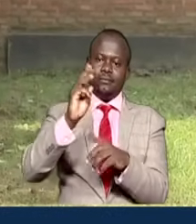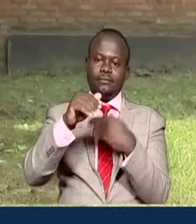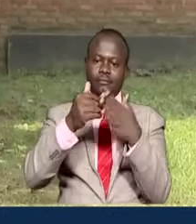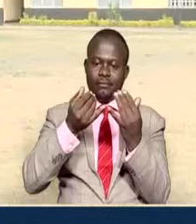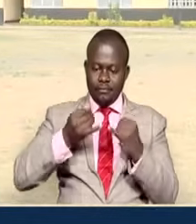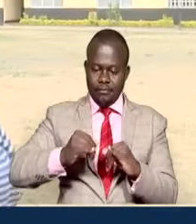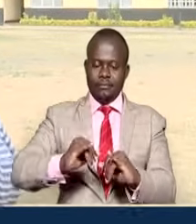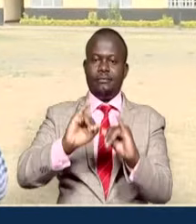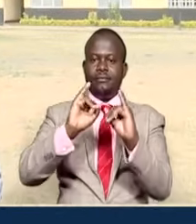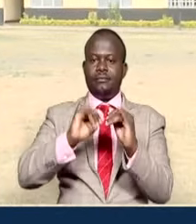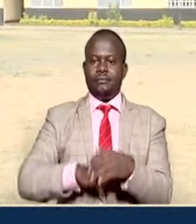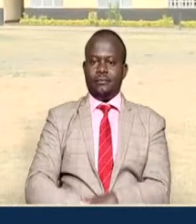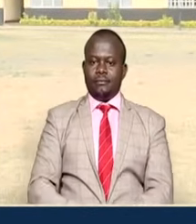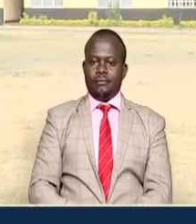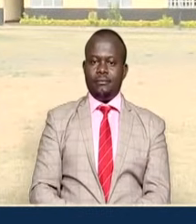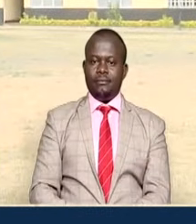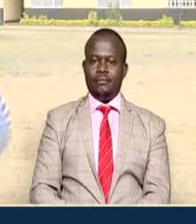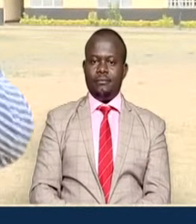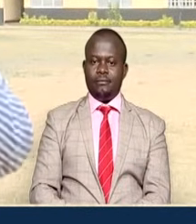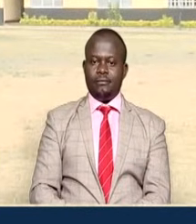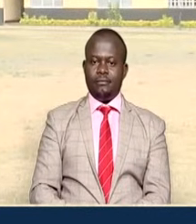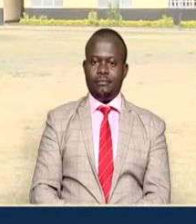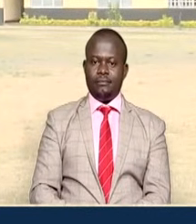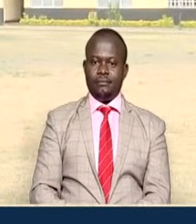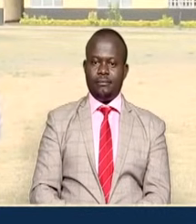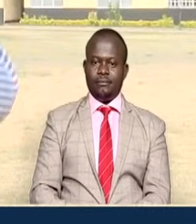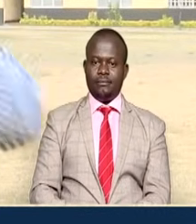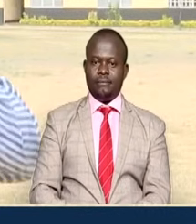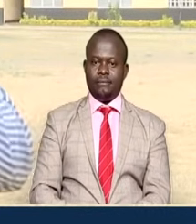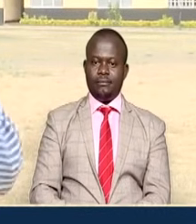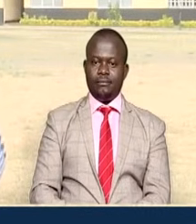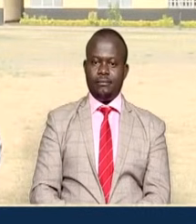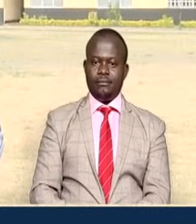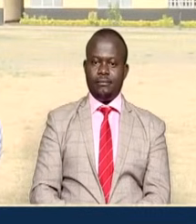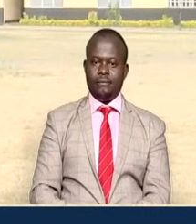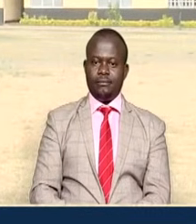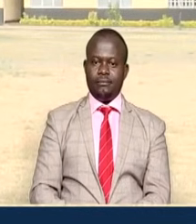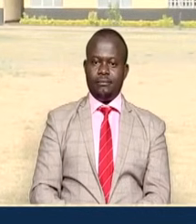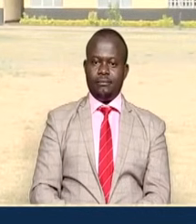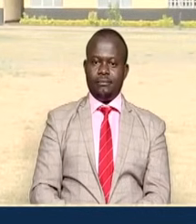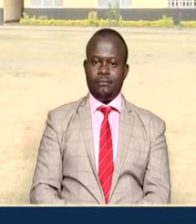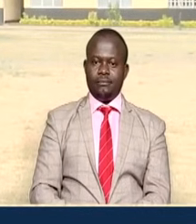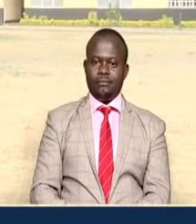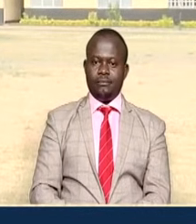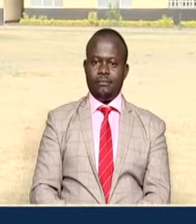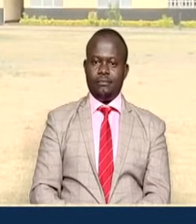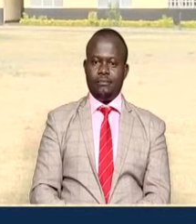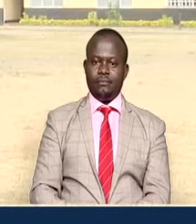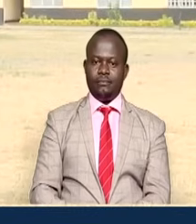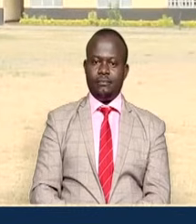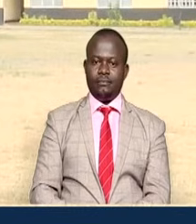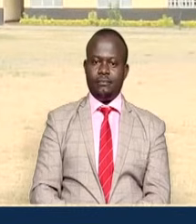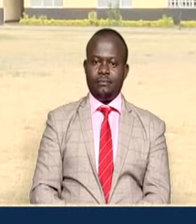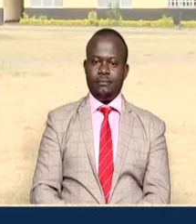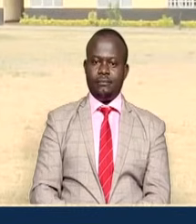mu bikorwa. Ariko kimwe mu byo twifuza ni uko mbere na mbere nk'umuntu ufite ubumuga bwo kutumva no kutavuga ururimi rw'amarenga